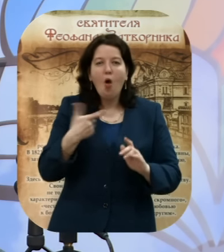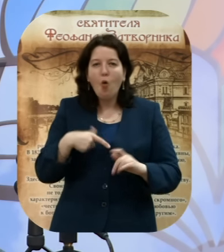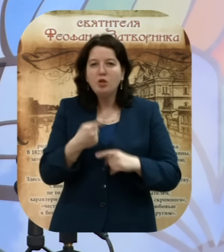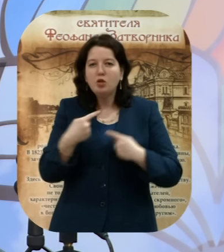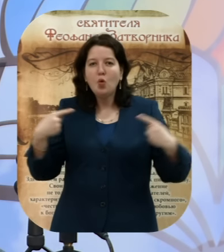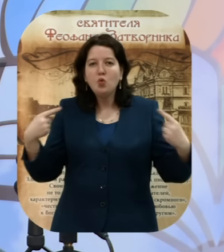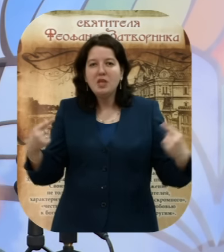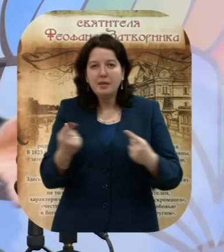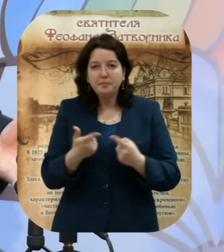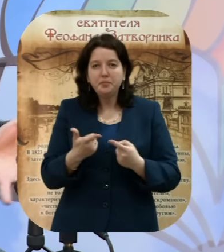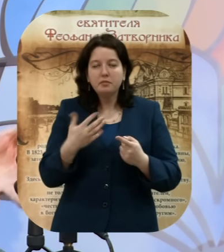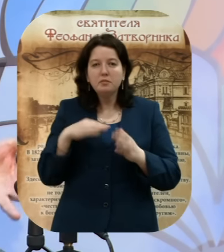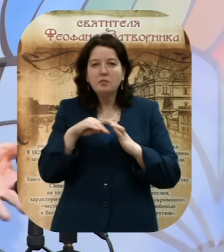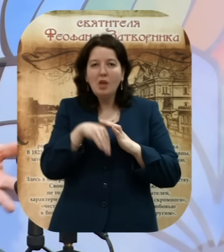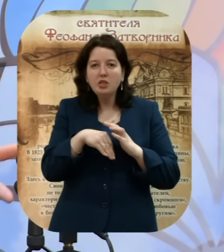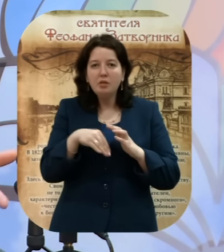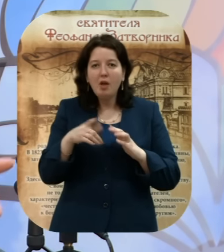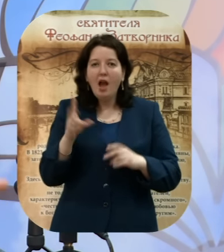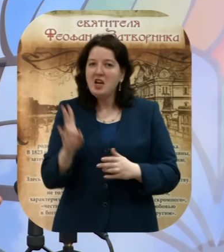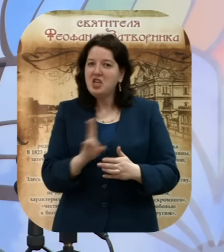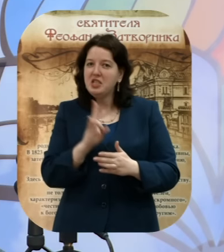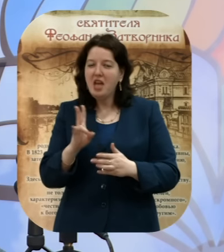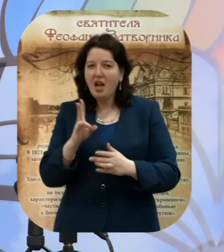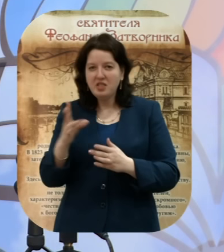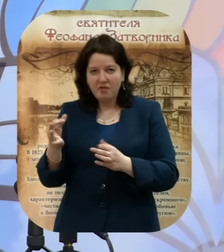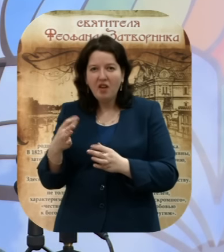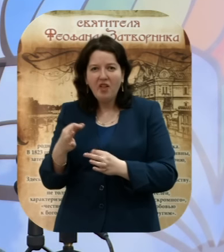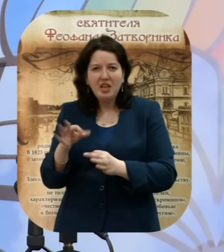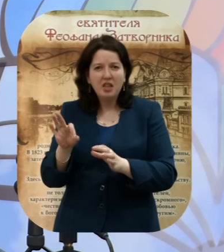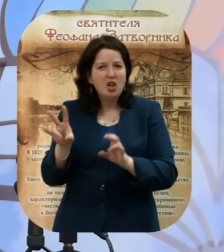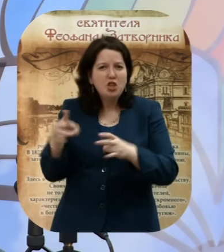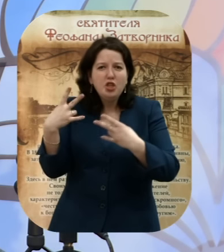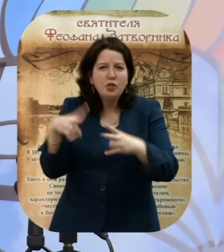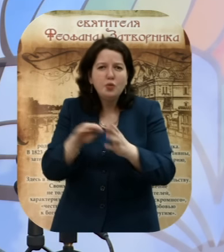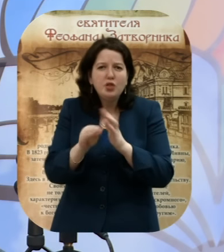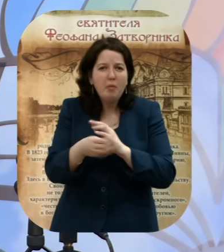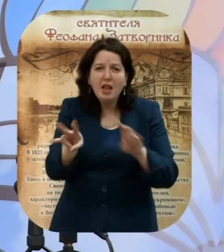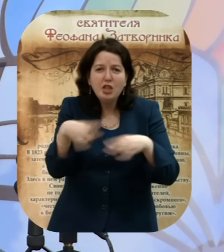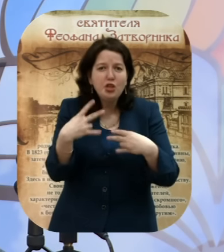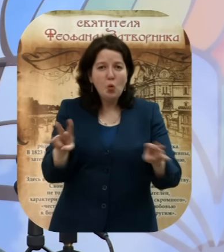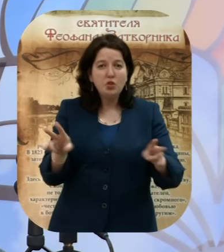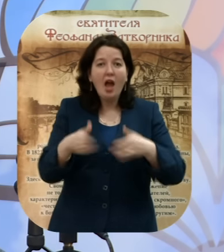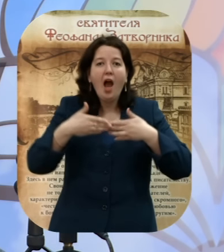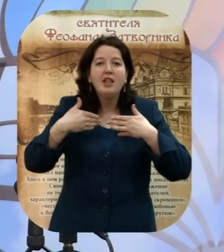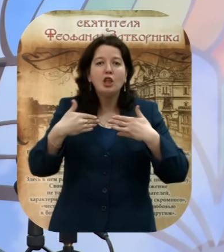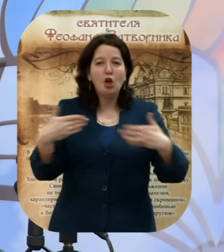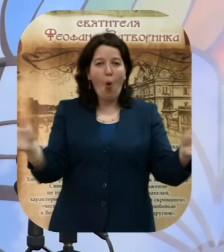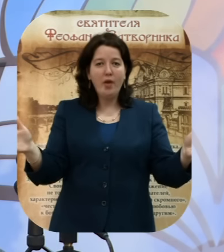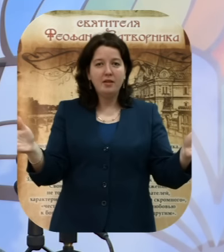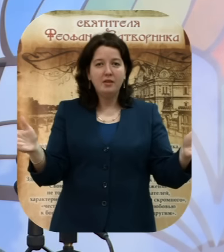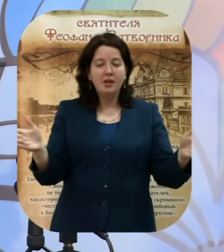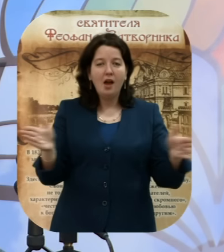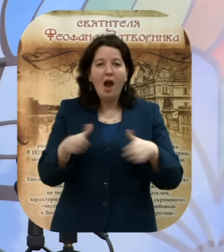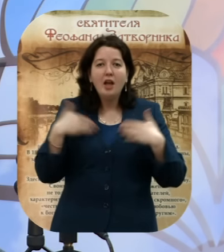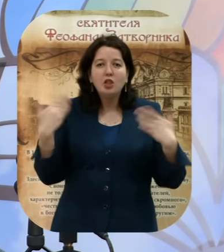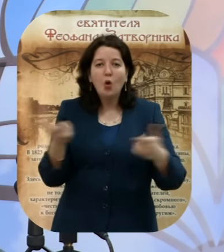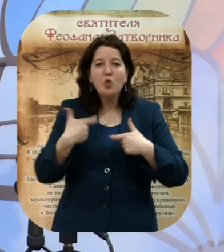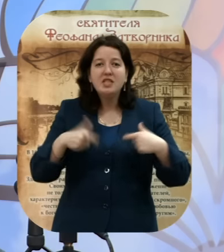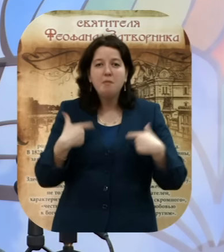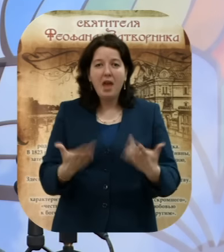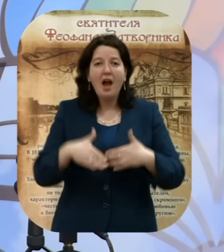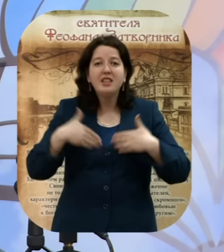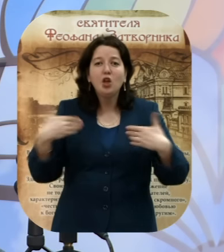прячем. Христианство говорит: не прячь, не прячь. Открой это себе, себе.